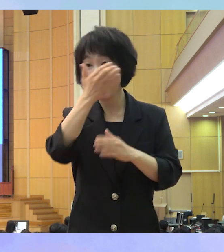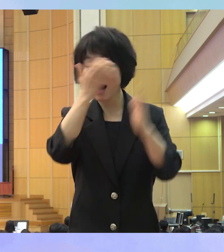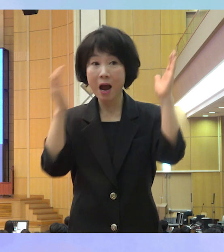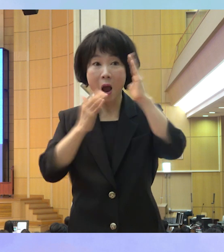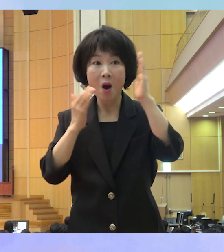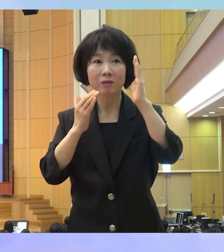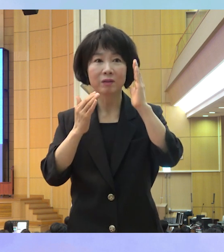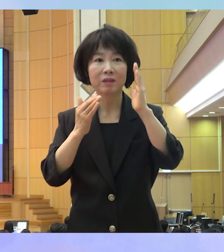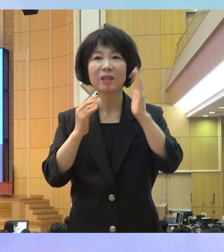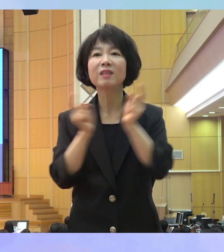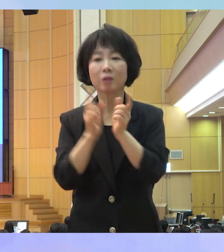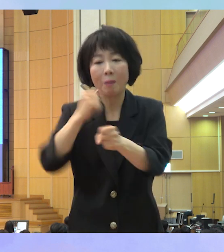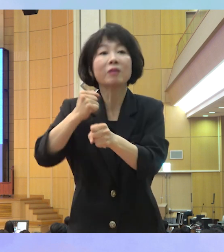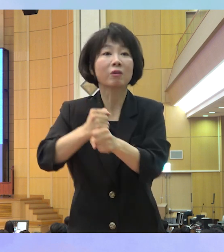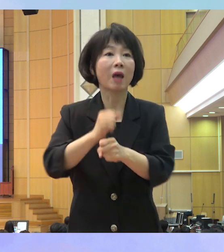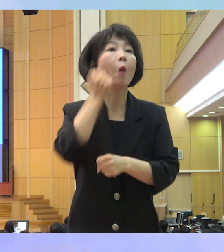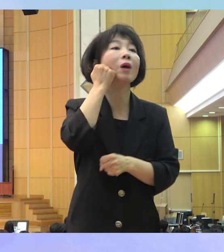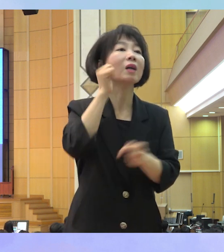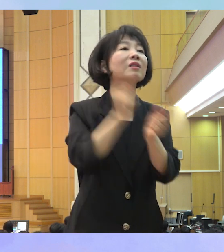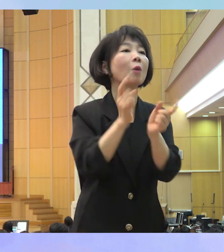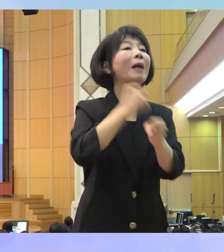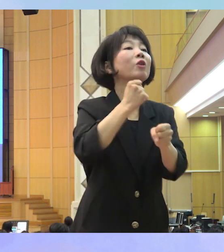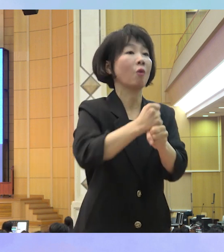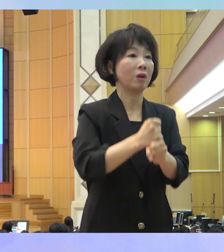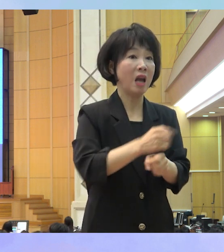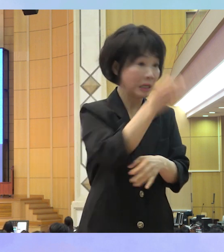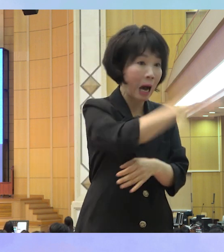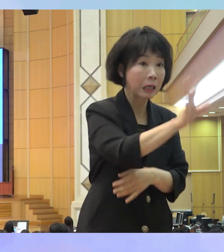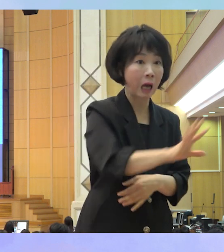지금 큰일 났어요. 돈 계속 많이 나가서.